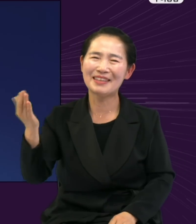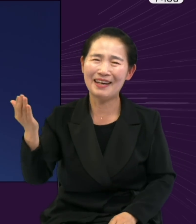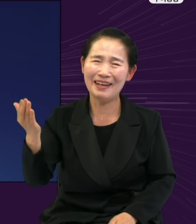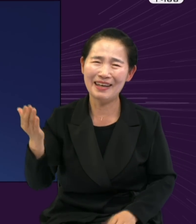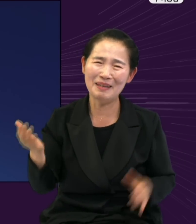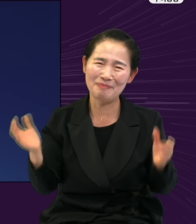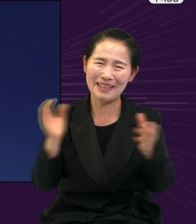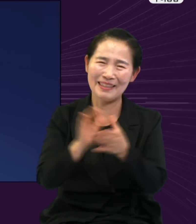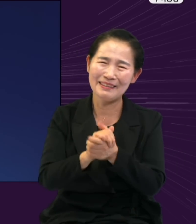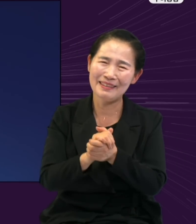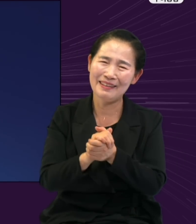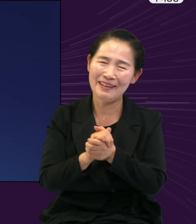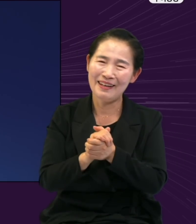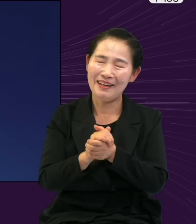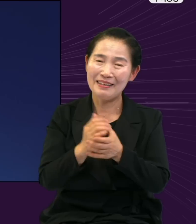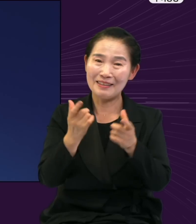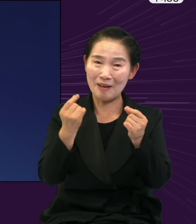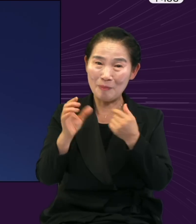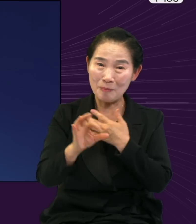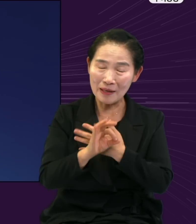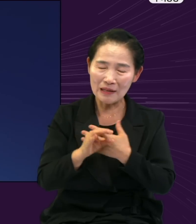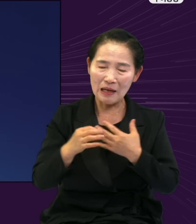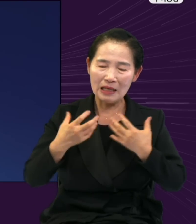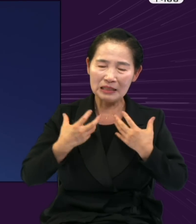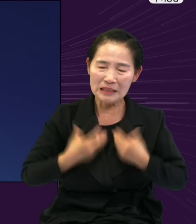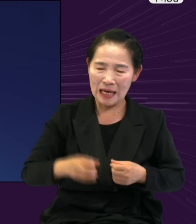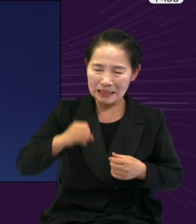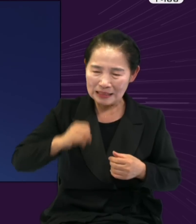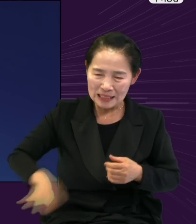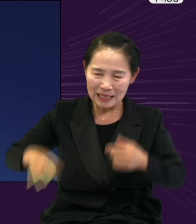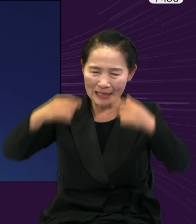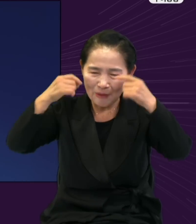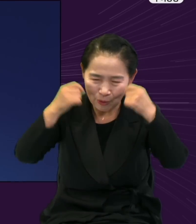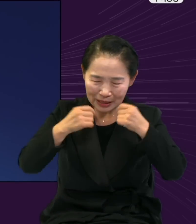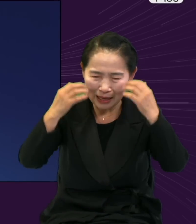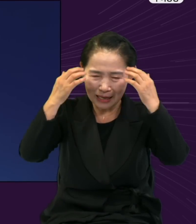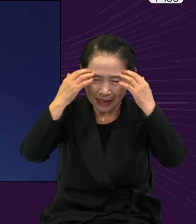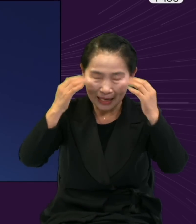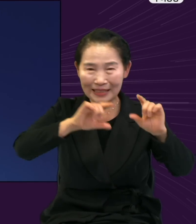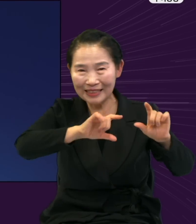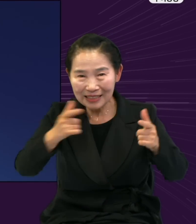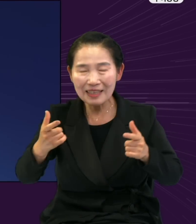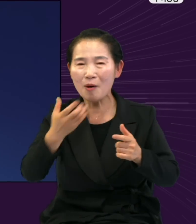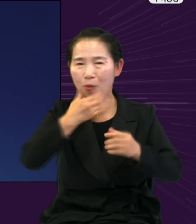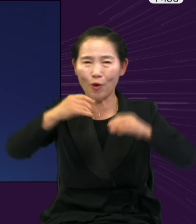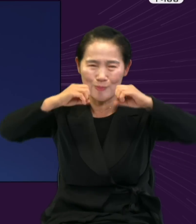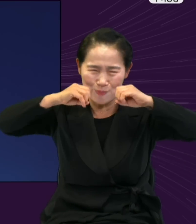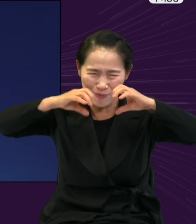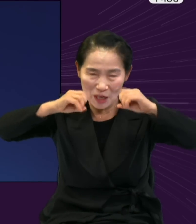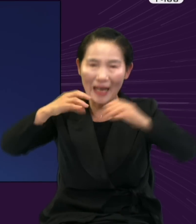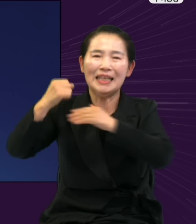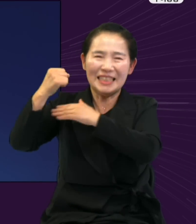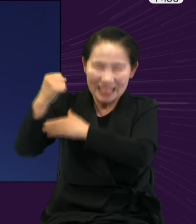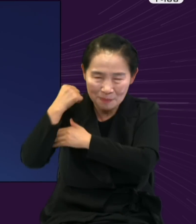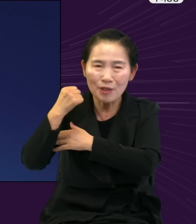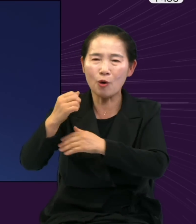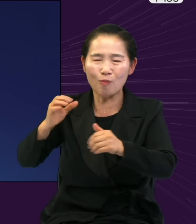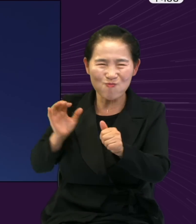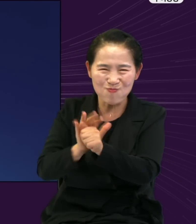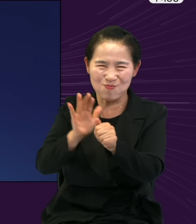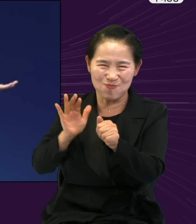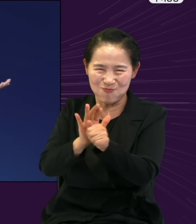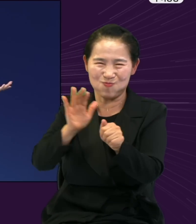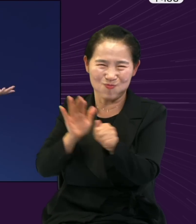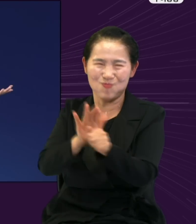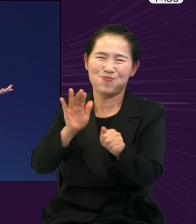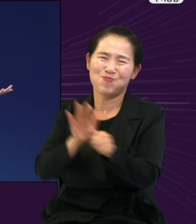그때 우리의 상실이, 우리의 고난이, 우리의 눈물이 주님의 도구가 될 것입니다. 그리고 우리는